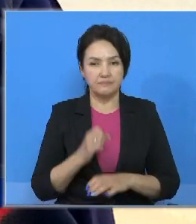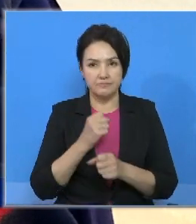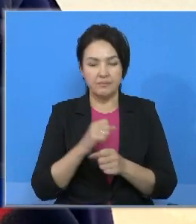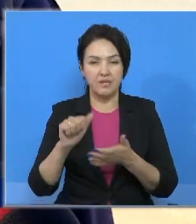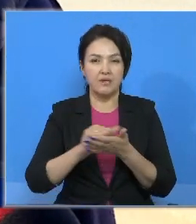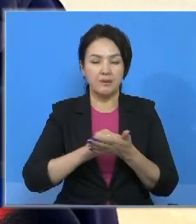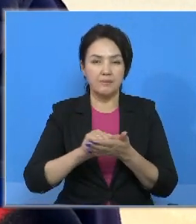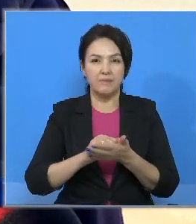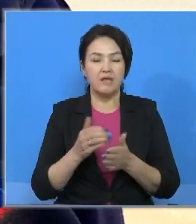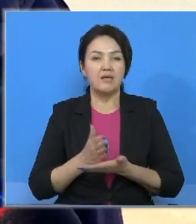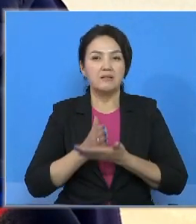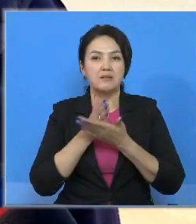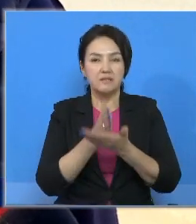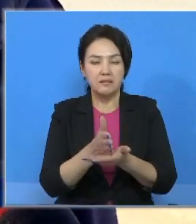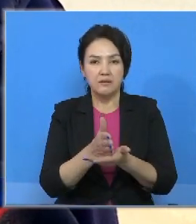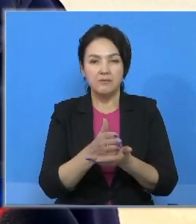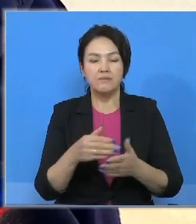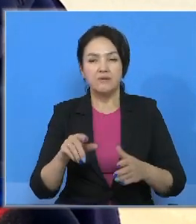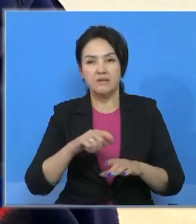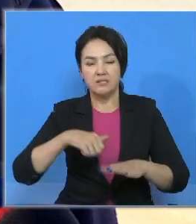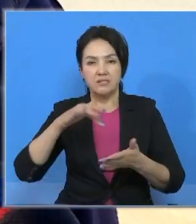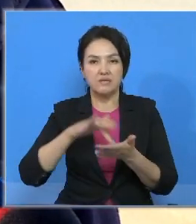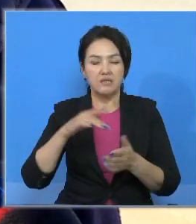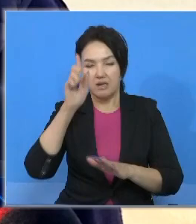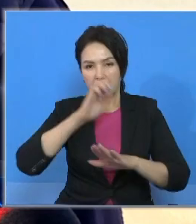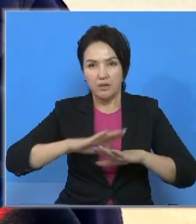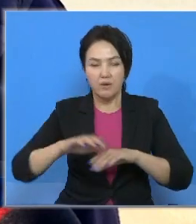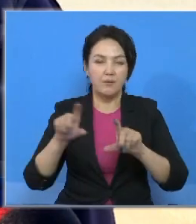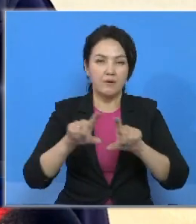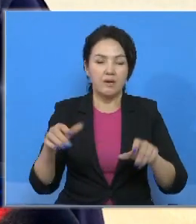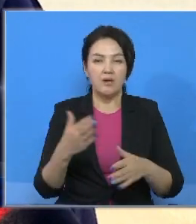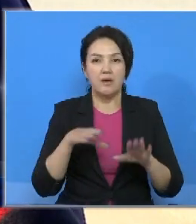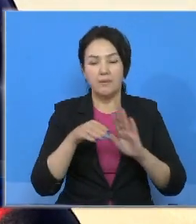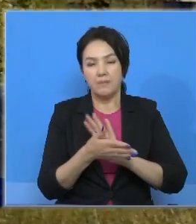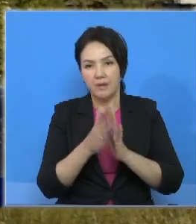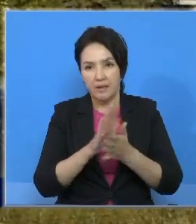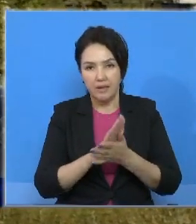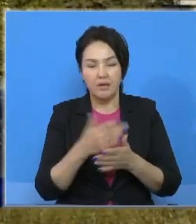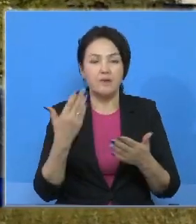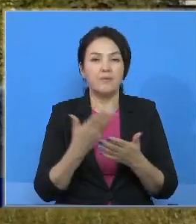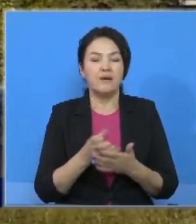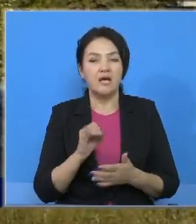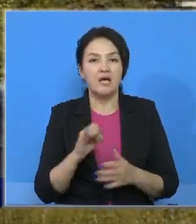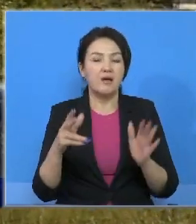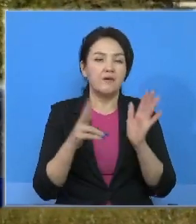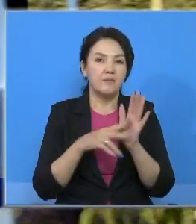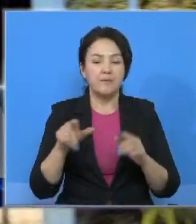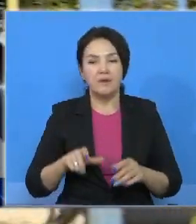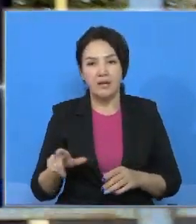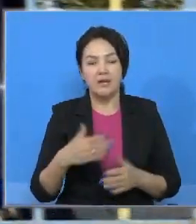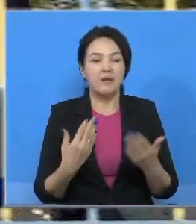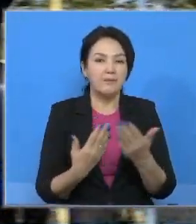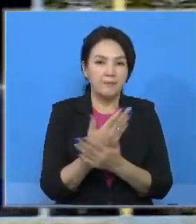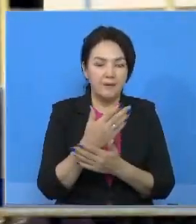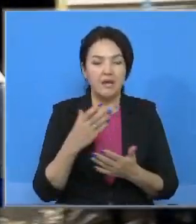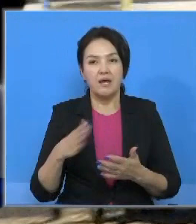проектно-сметная документация направлена, значит, в центральные государственные органы на, значит, согласование. То есть проект по 8 рекам будет